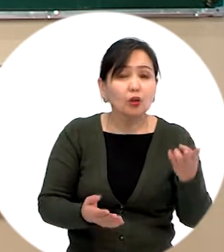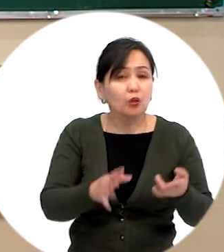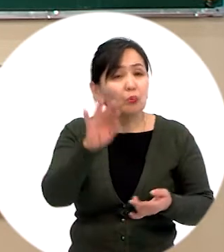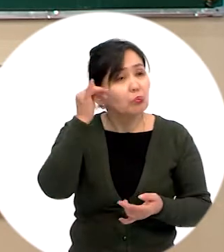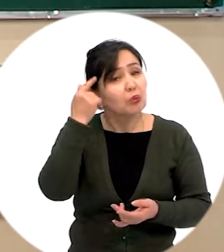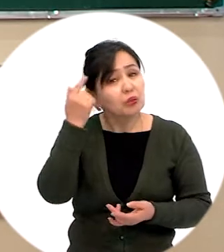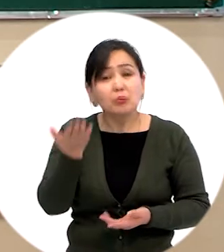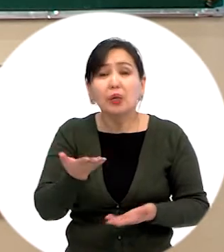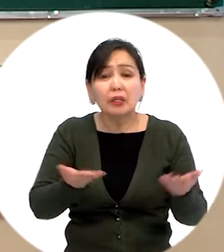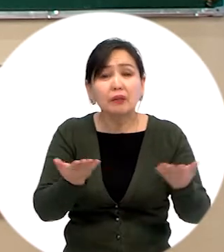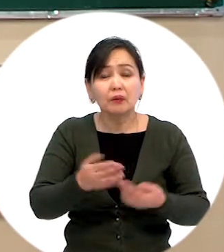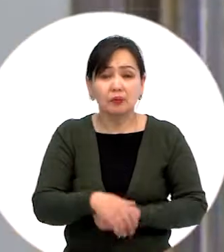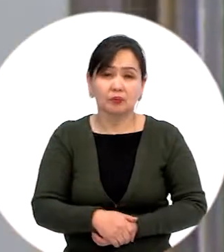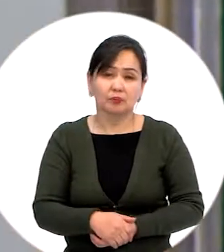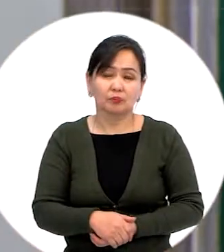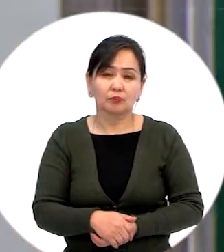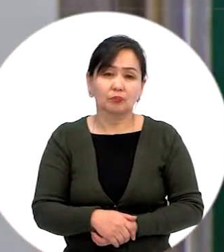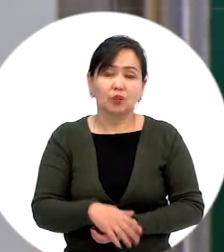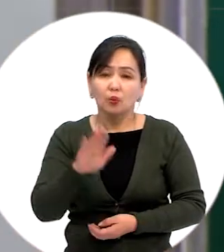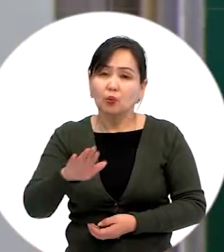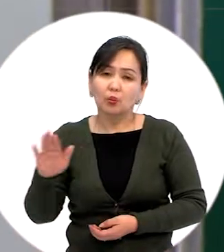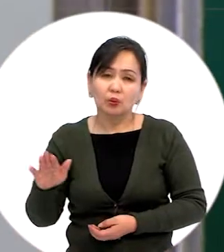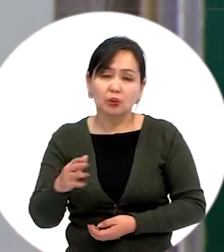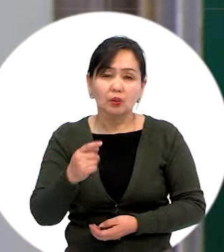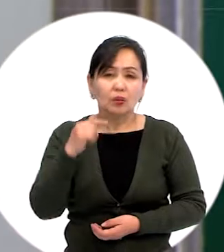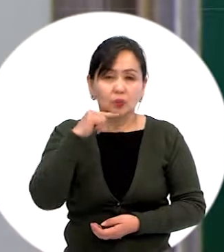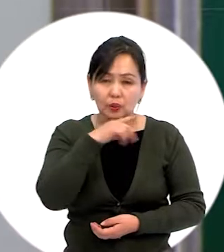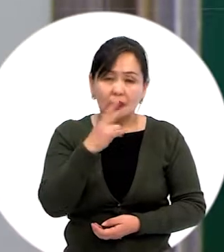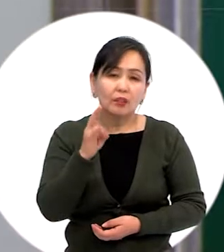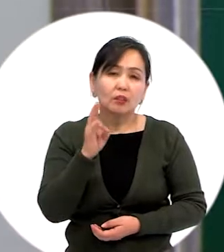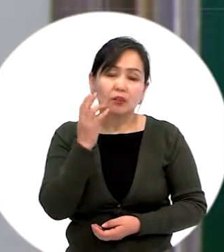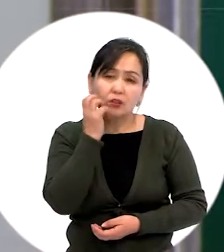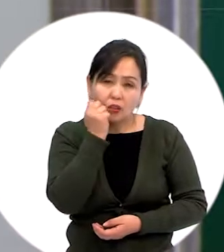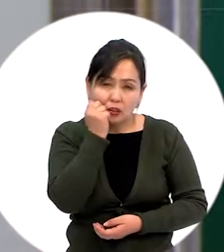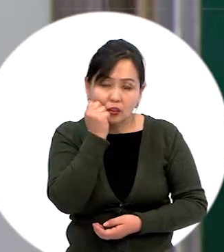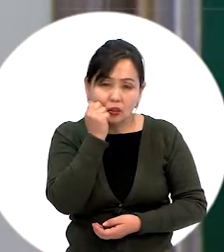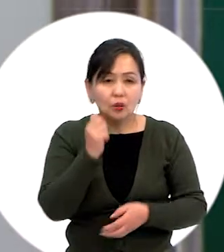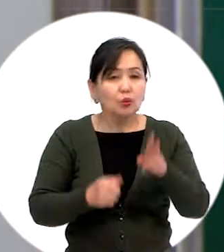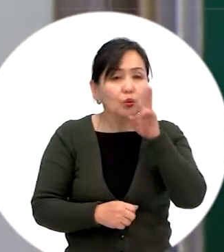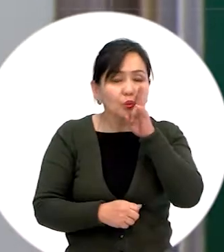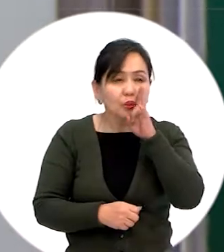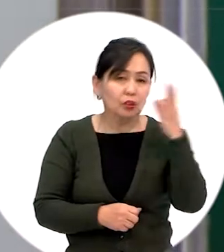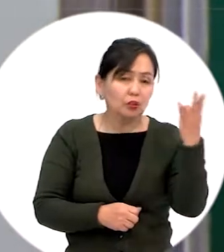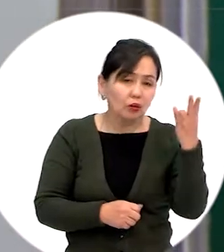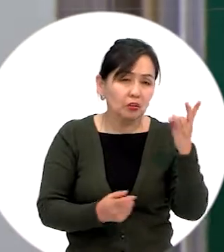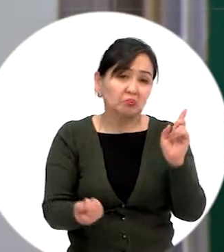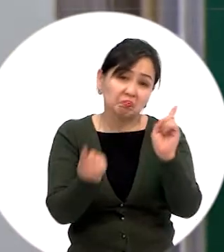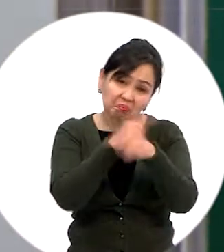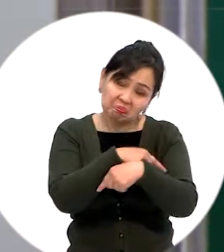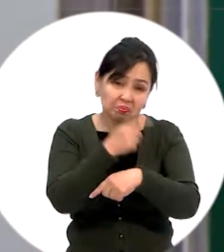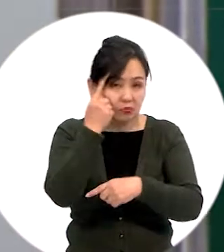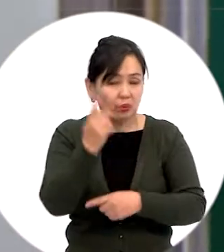Хүнсний ногоо гэж бодож гин үү? За, зарим хүүхдүүд улаан лойлыг хүнсний ногоо гэж